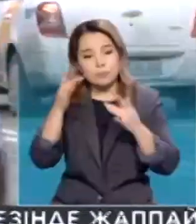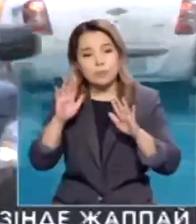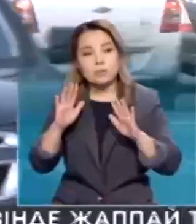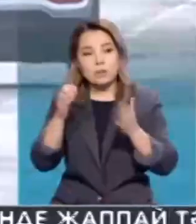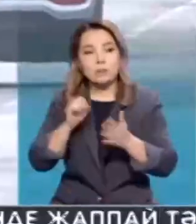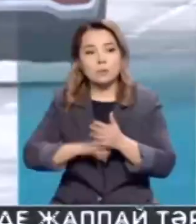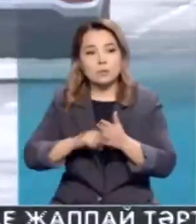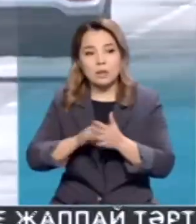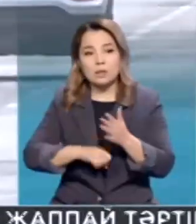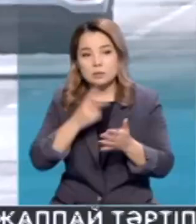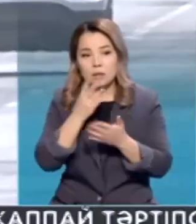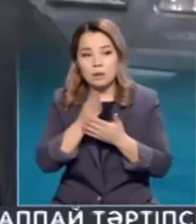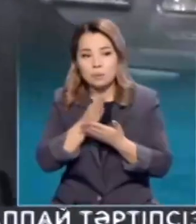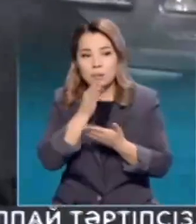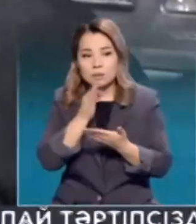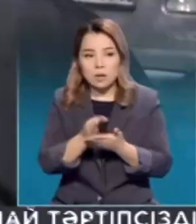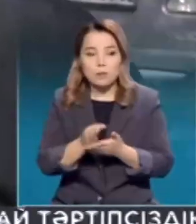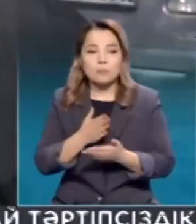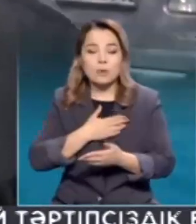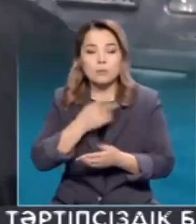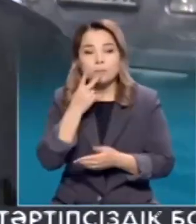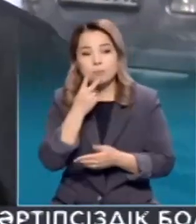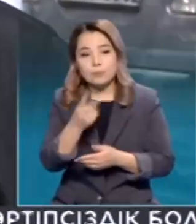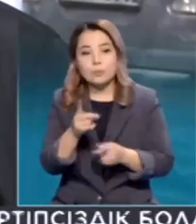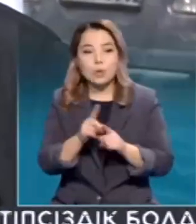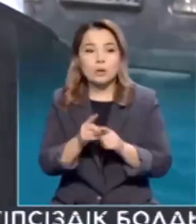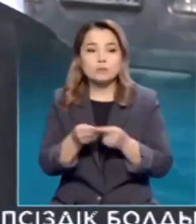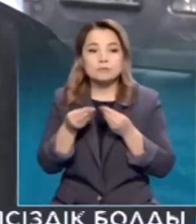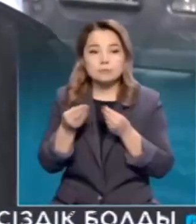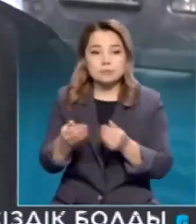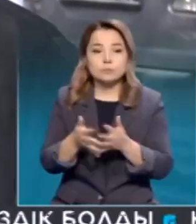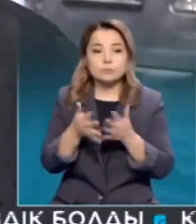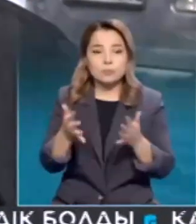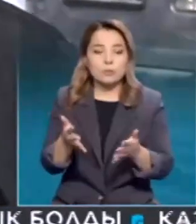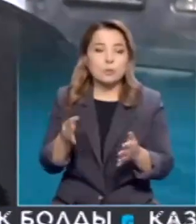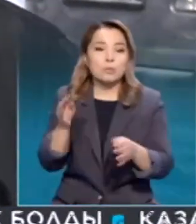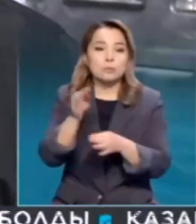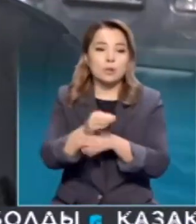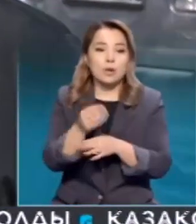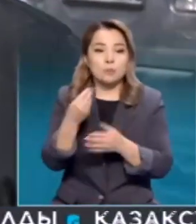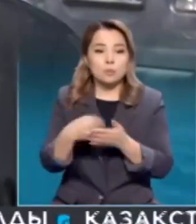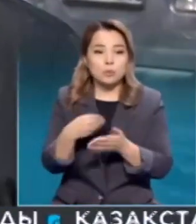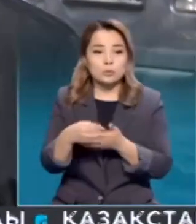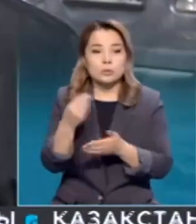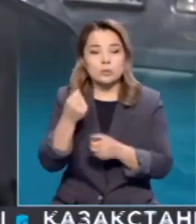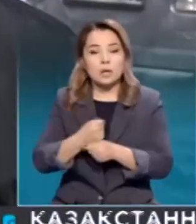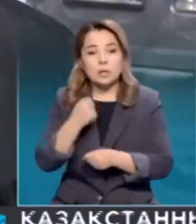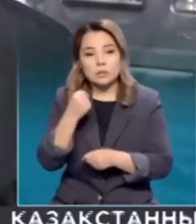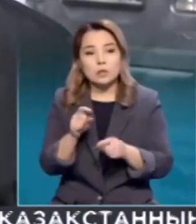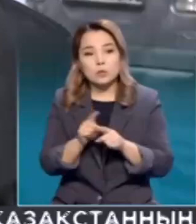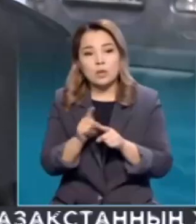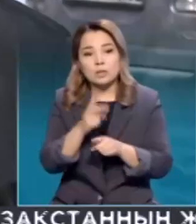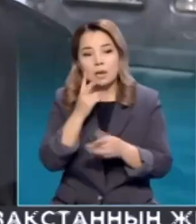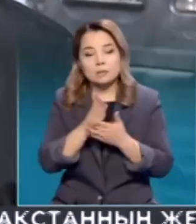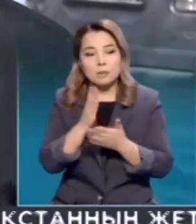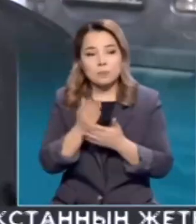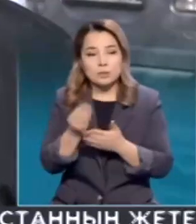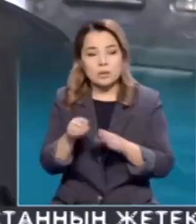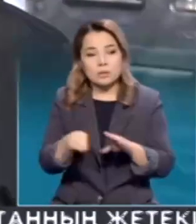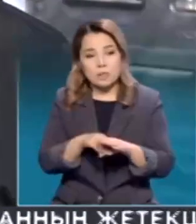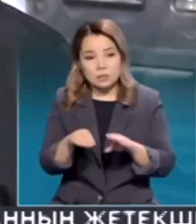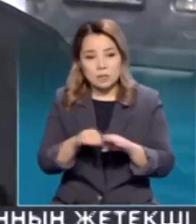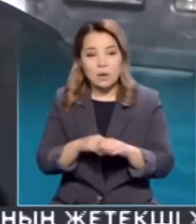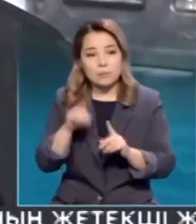оқиғалардың санын азайтуға сеп бола ма? На мой взгляд, это влияет только на пополнение бюджета. Бұл қатаңдату мемлекеттік қазынаны толтырудың амалы деп